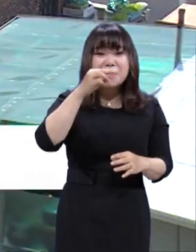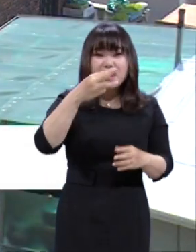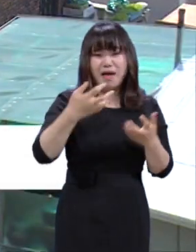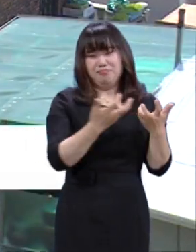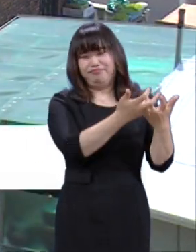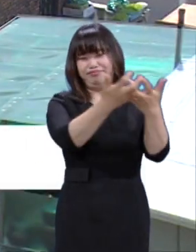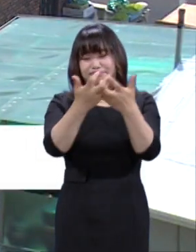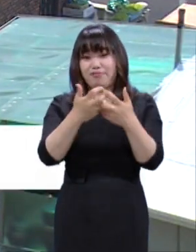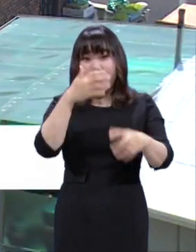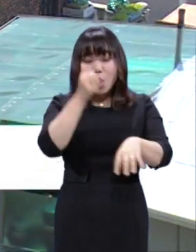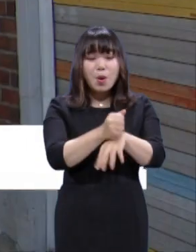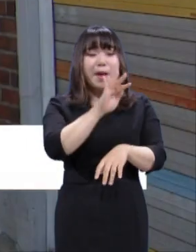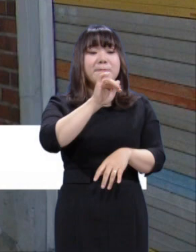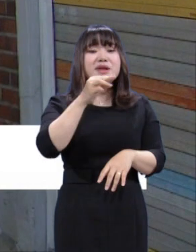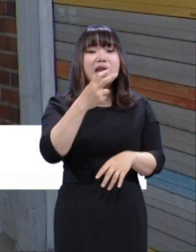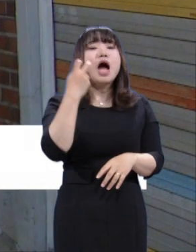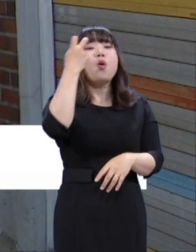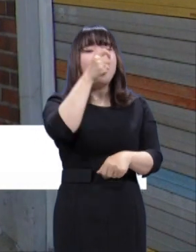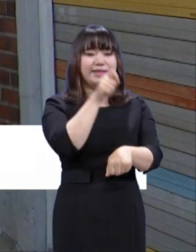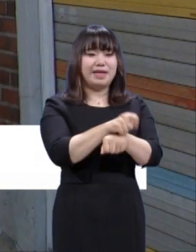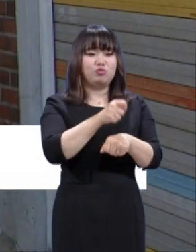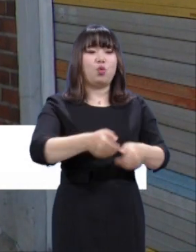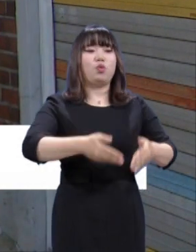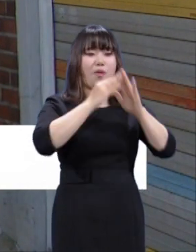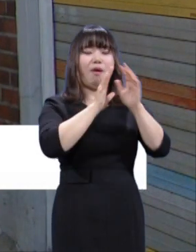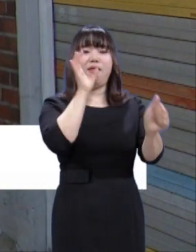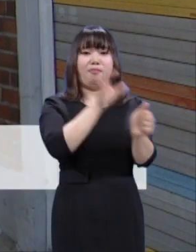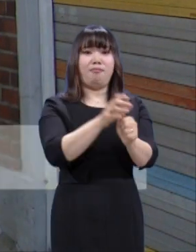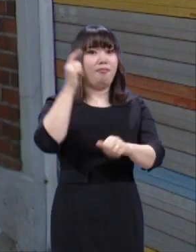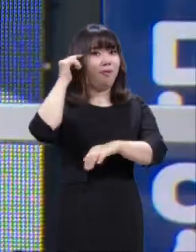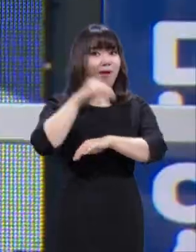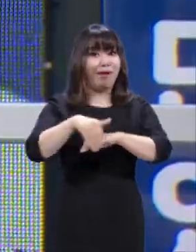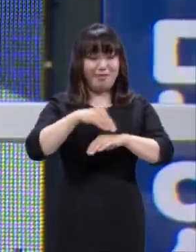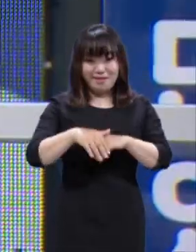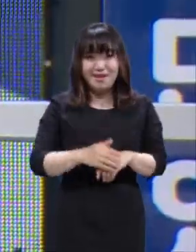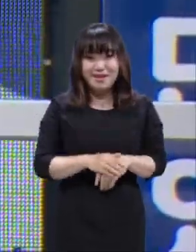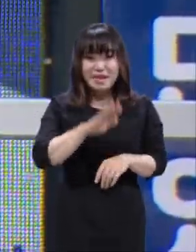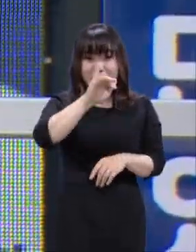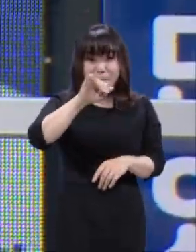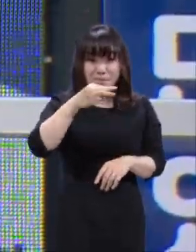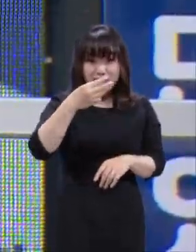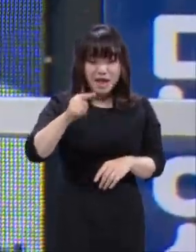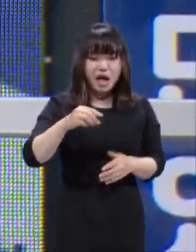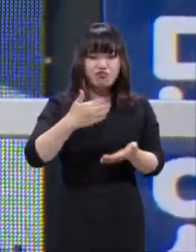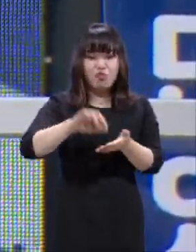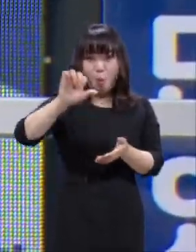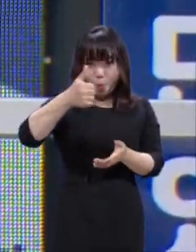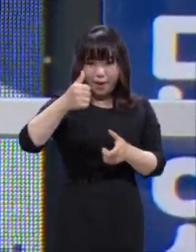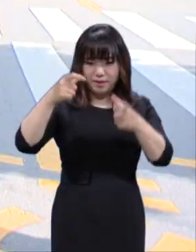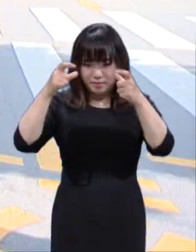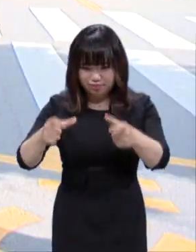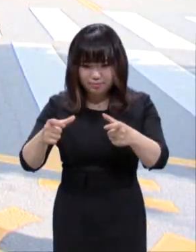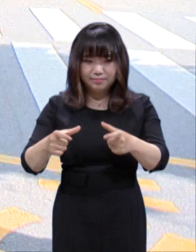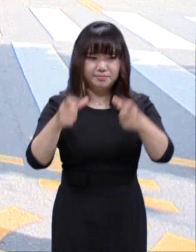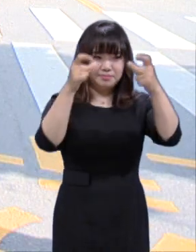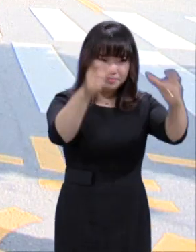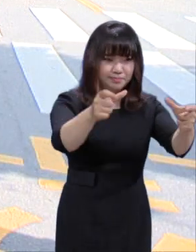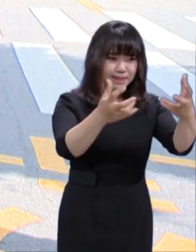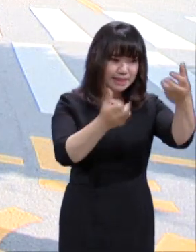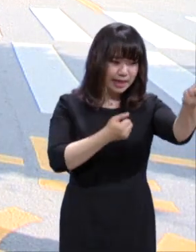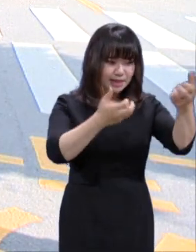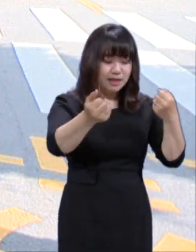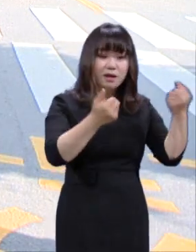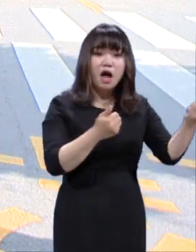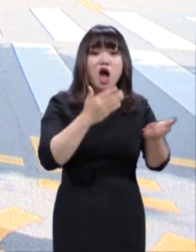살려 빌라 관리사무소를 추진하겠다고 밝혔습니다. 빌라를 500채 단위로 묶어 청소와 수리 등